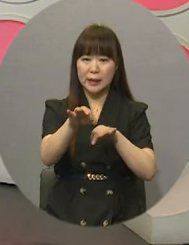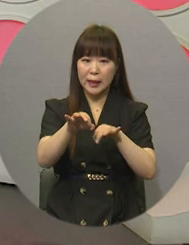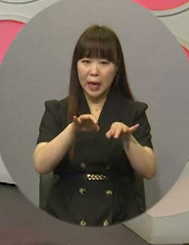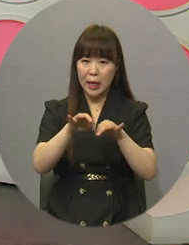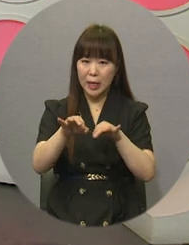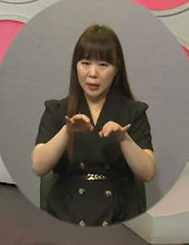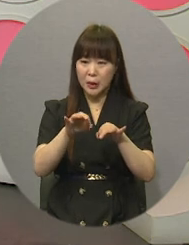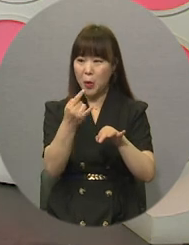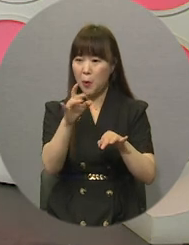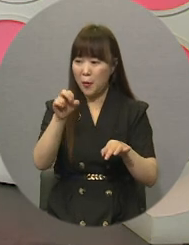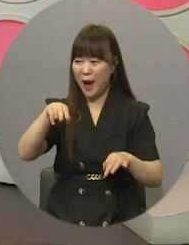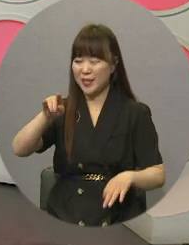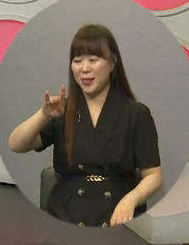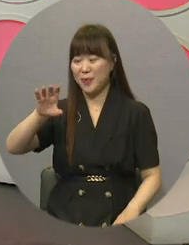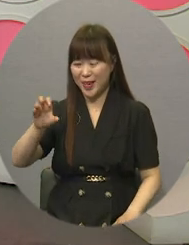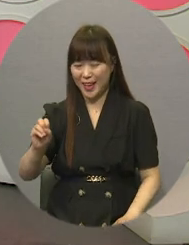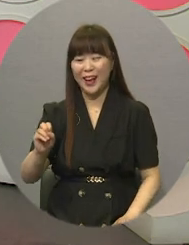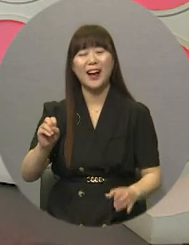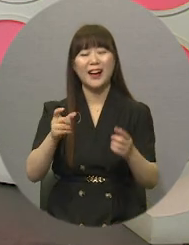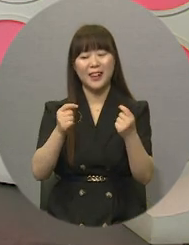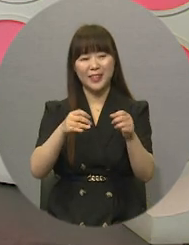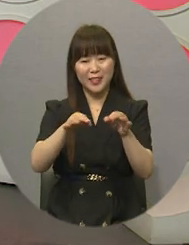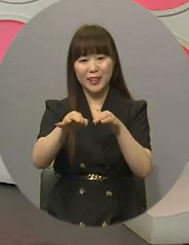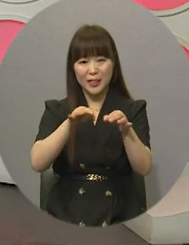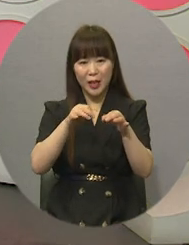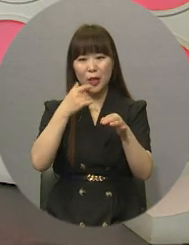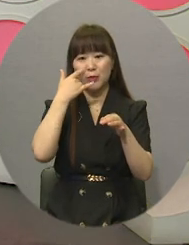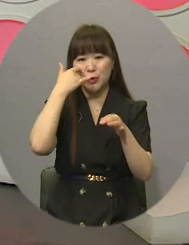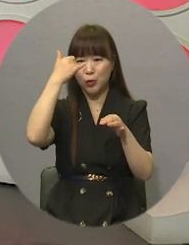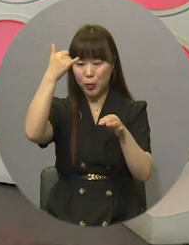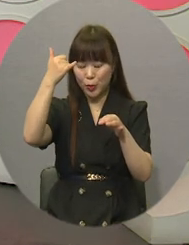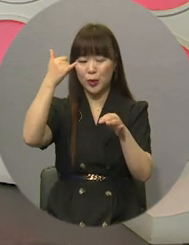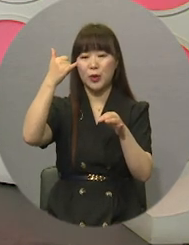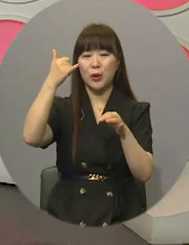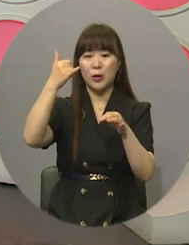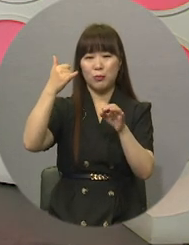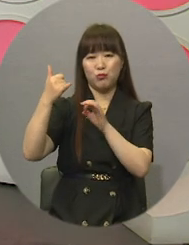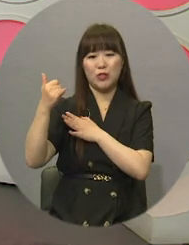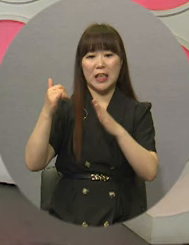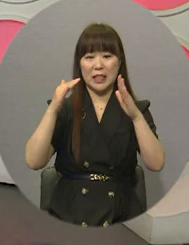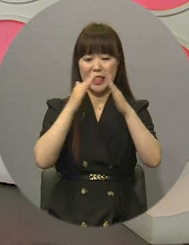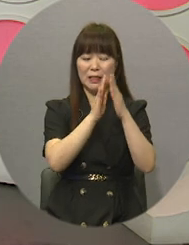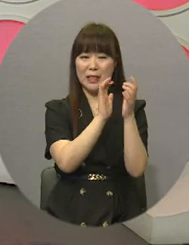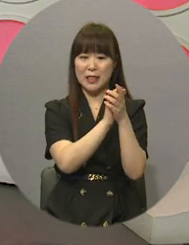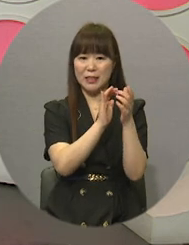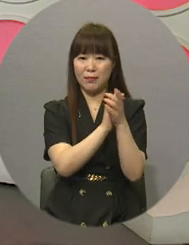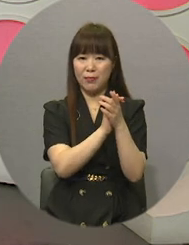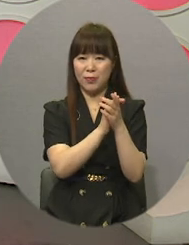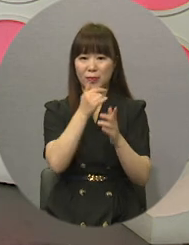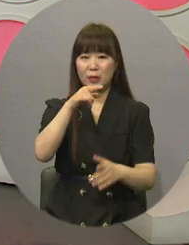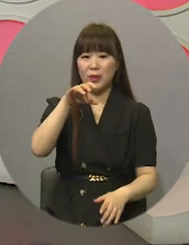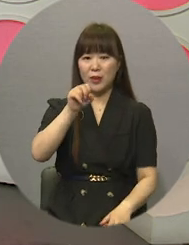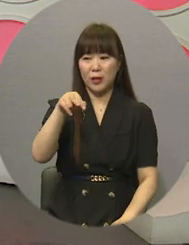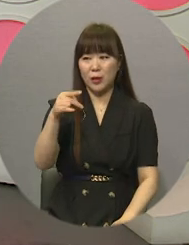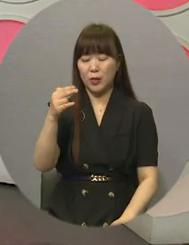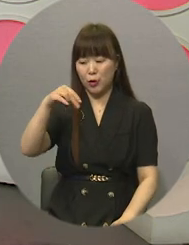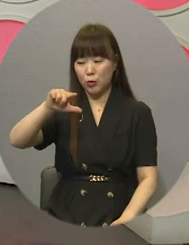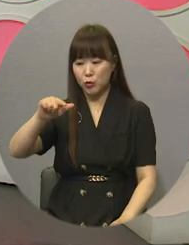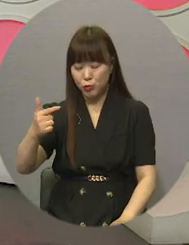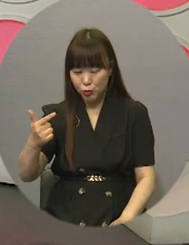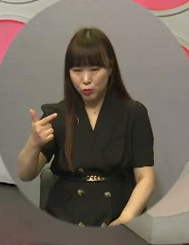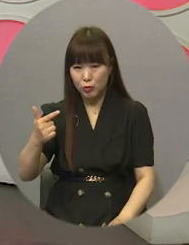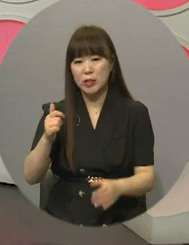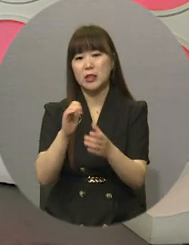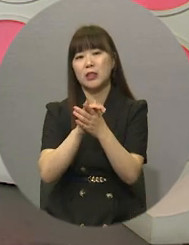비단장사 왕서방 비단장사를 하시는 부모와 부잣집의 친구 강도순